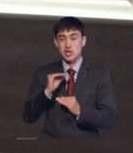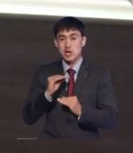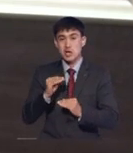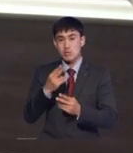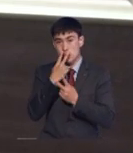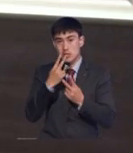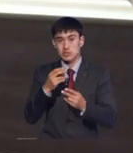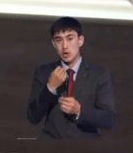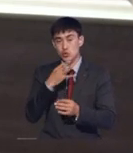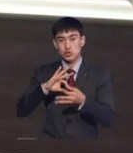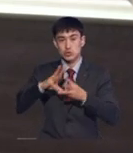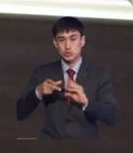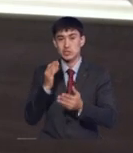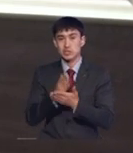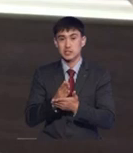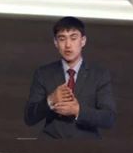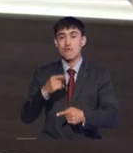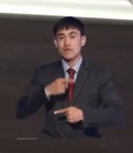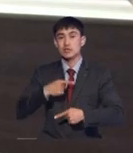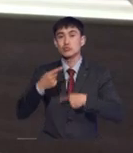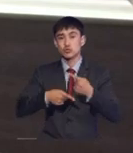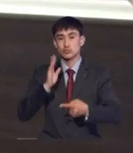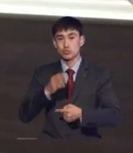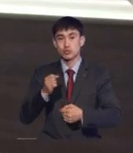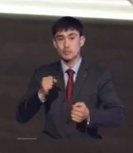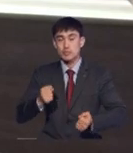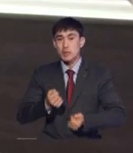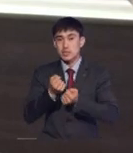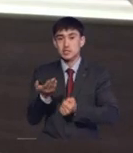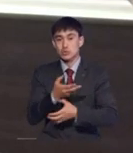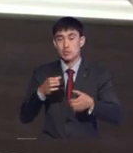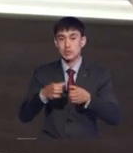поэтому почему не поддержать, сегодня стали финалисты, и в будущем собираемся поддерживать эту команду.